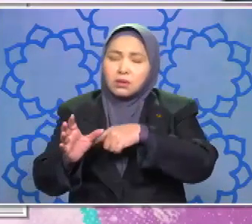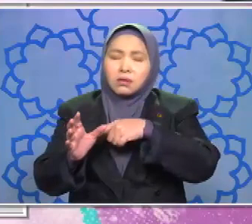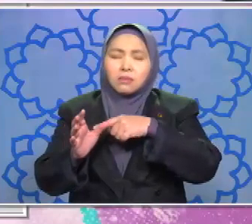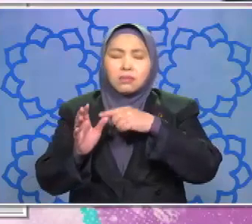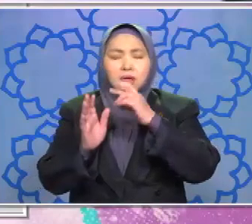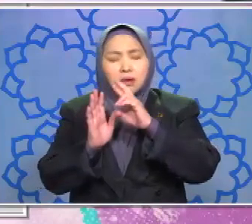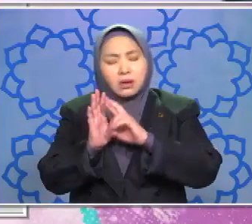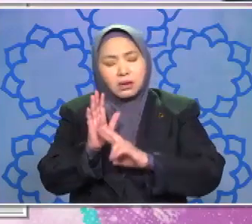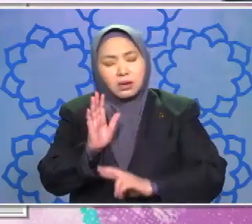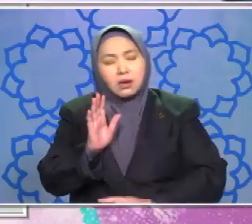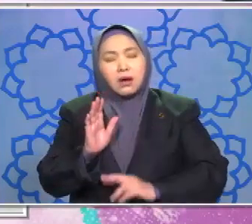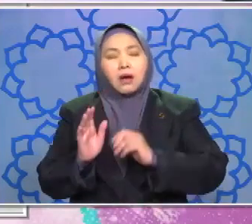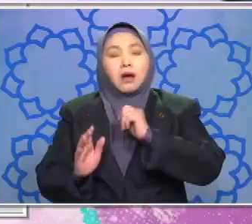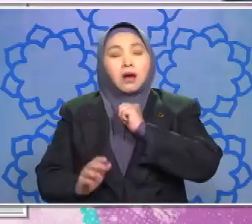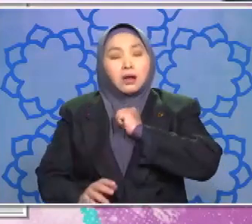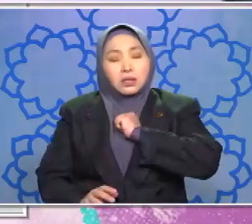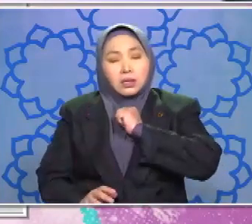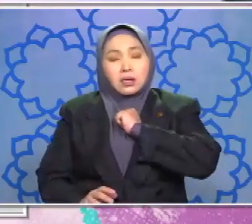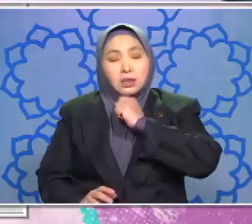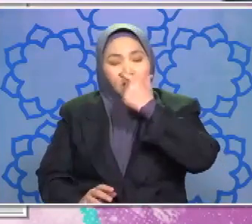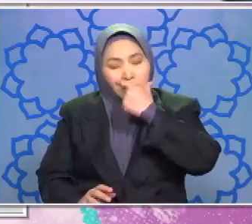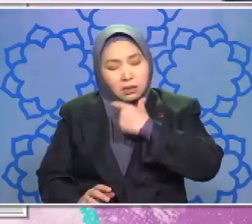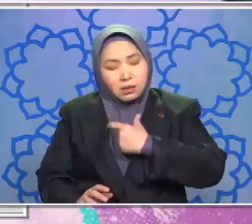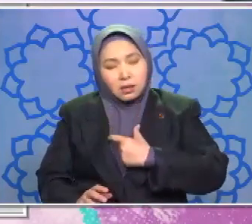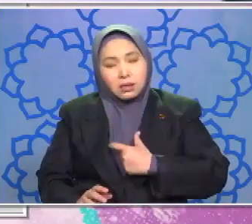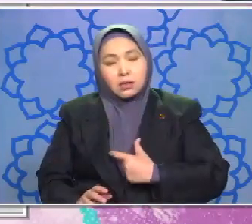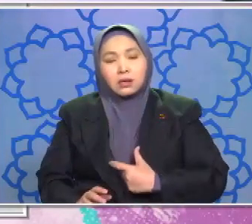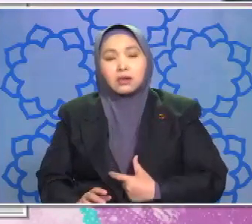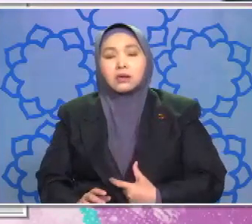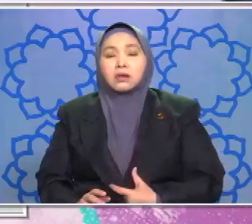سُجَّدًا لِلَّهِ وَهُمْ